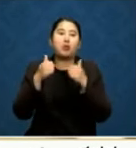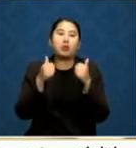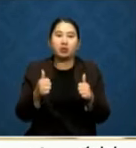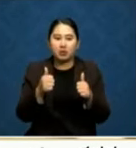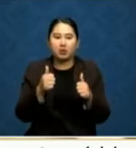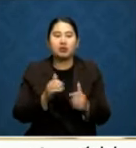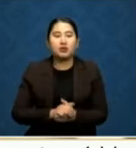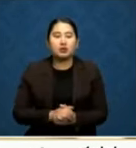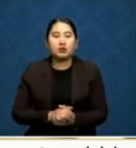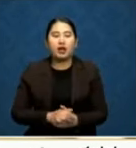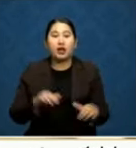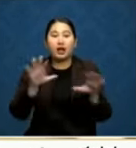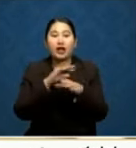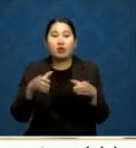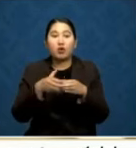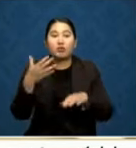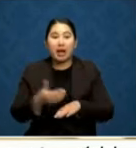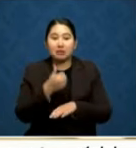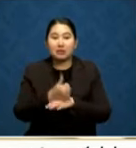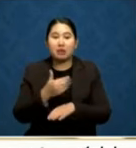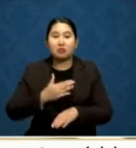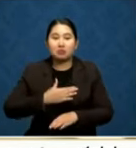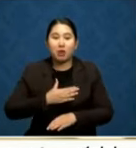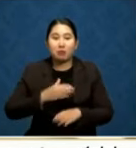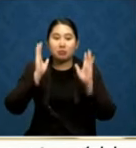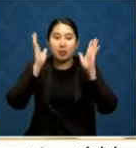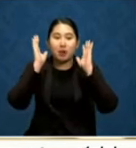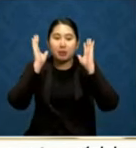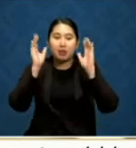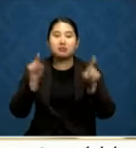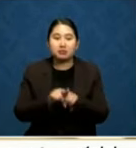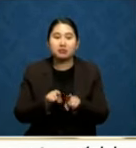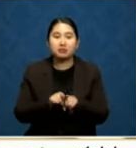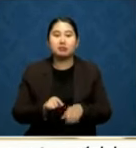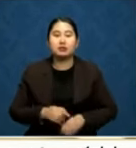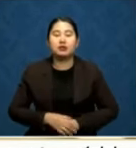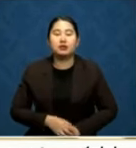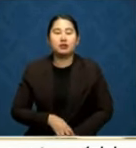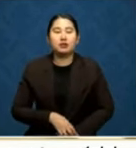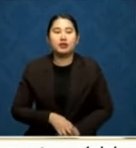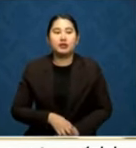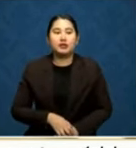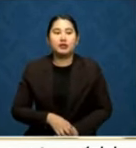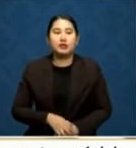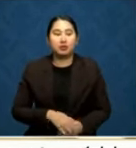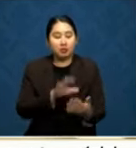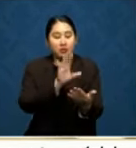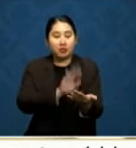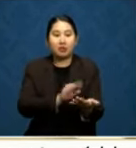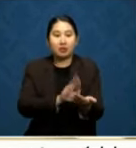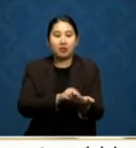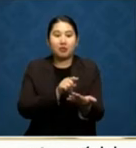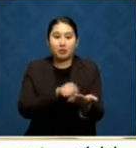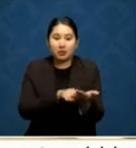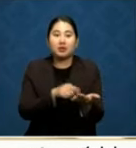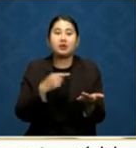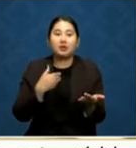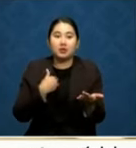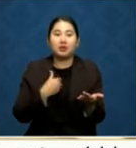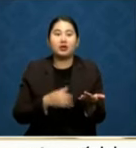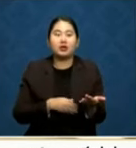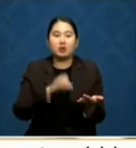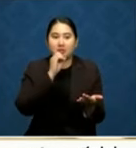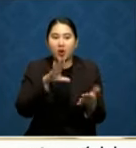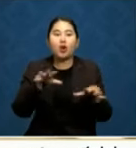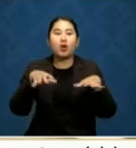เหมือนพักการเมืองฟกกผมหาเสีงเลยครับท่านมีอยู่ตรงนี้ ท่านบอก